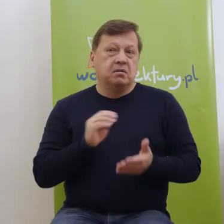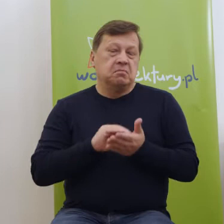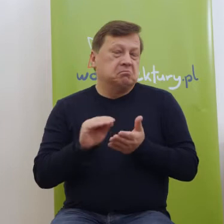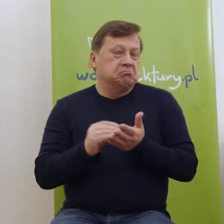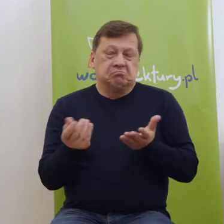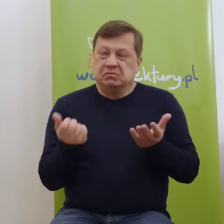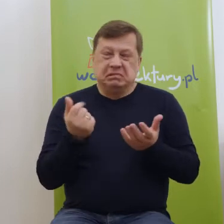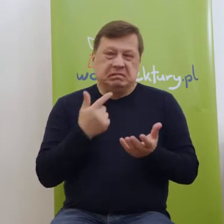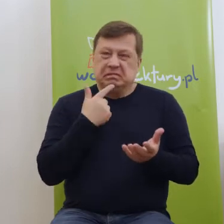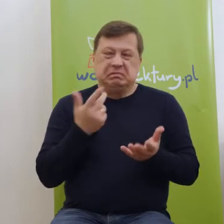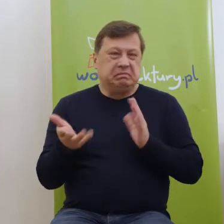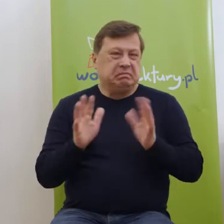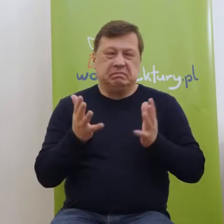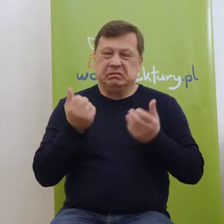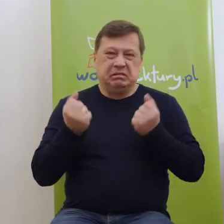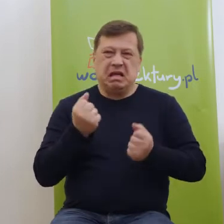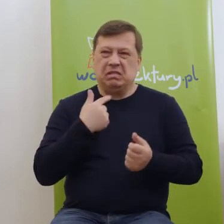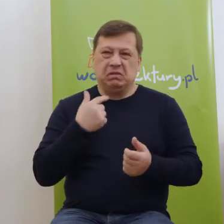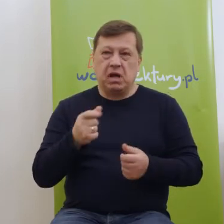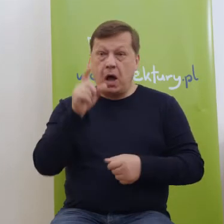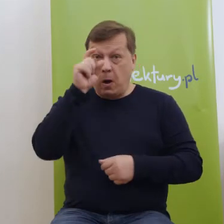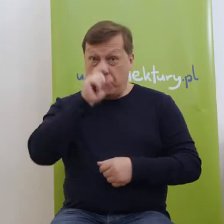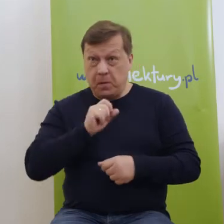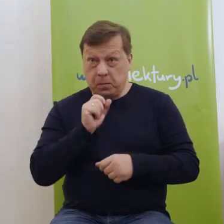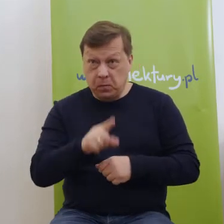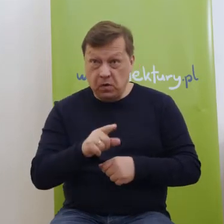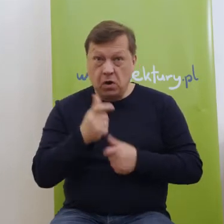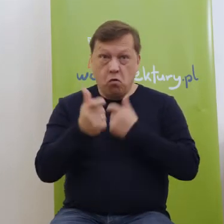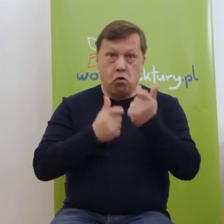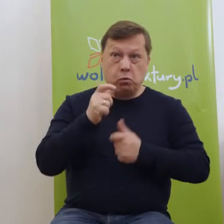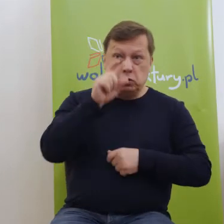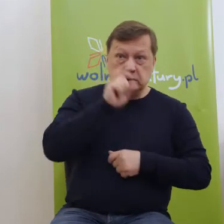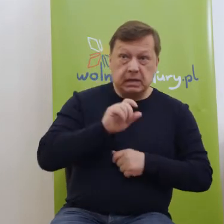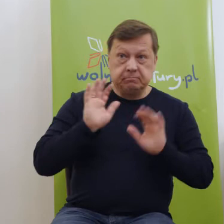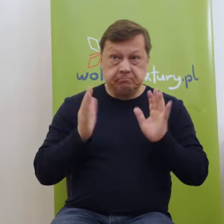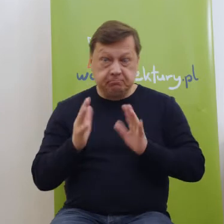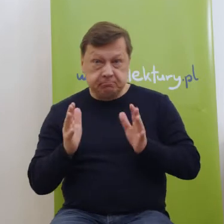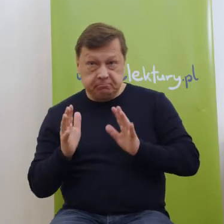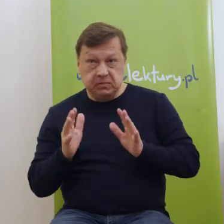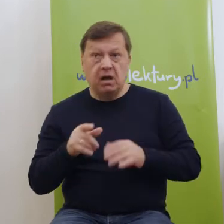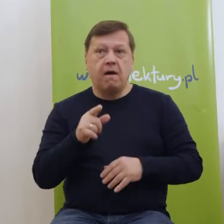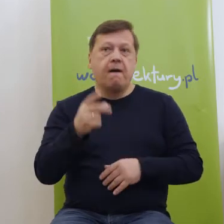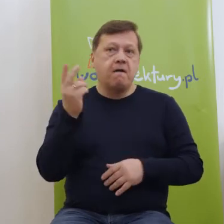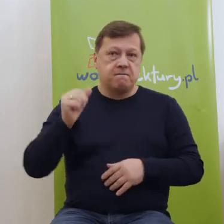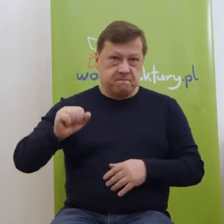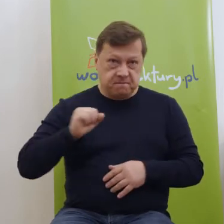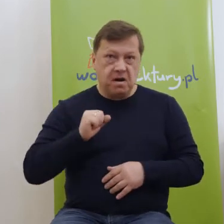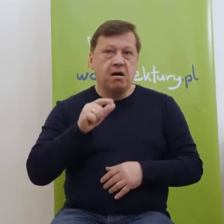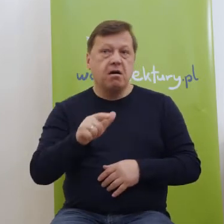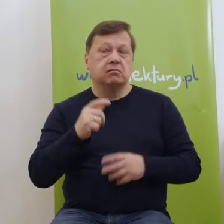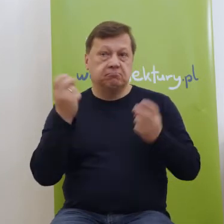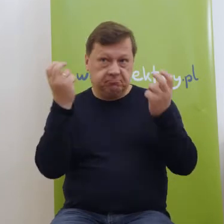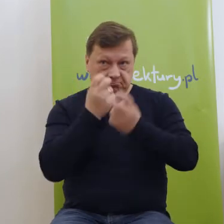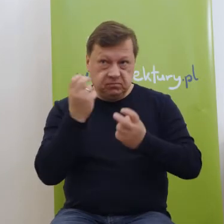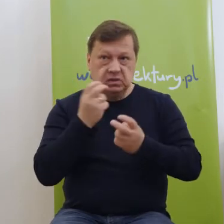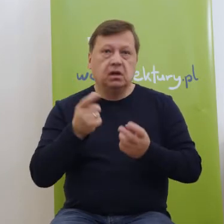złego, albo kto jest niedobry, albo kto w danym momencie robi coś, co jest takie moralnie niejednoznaczne, to jest ogromna frajda. Ja to uwielbiam.